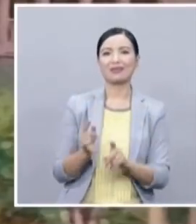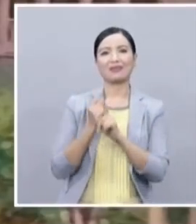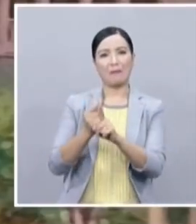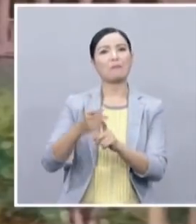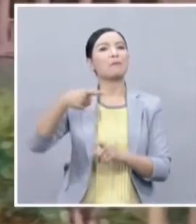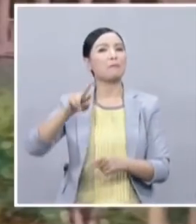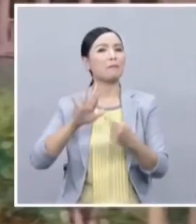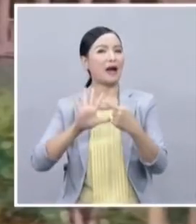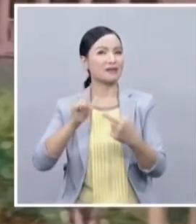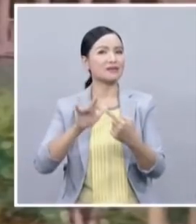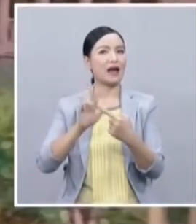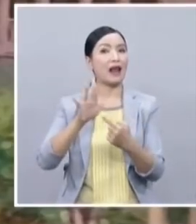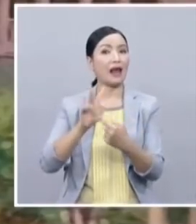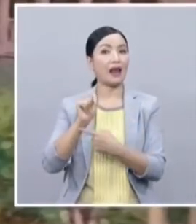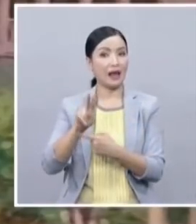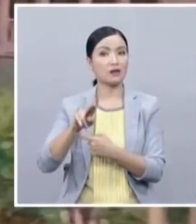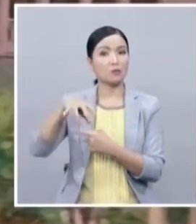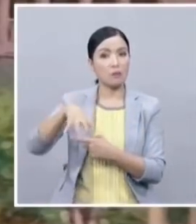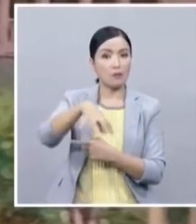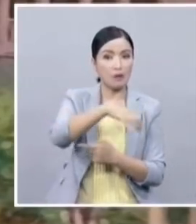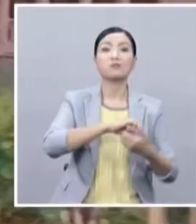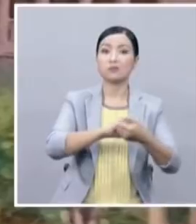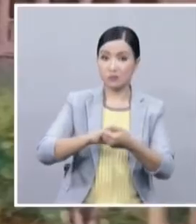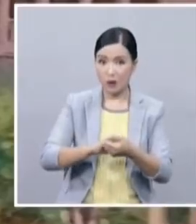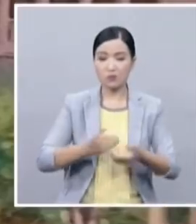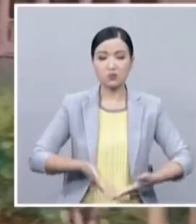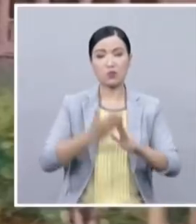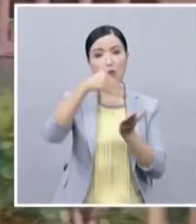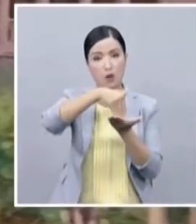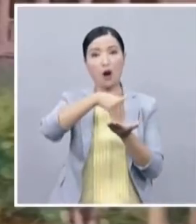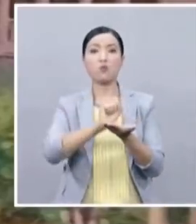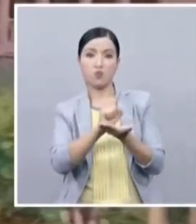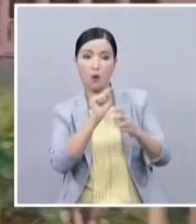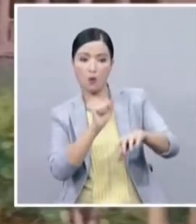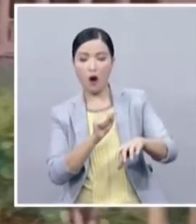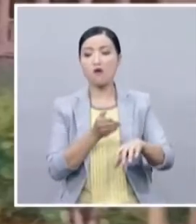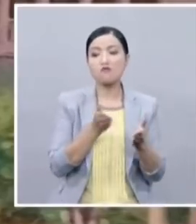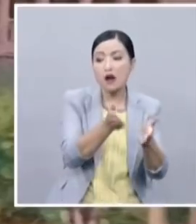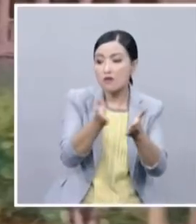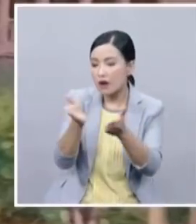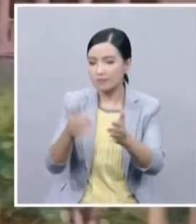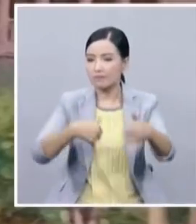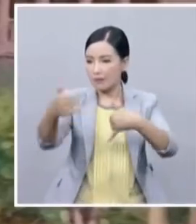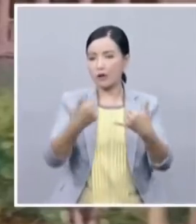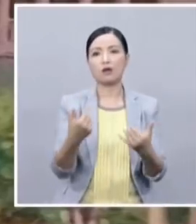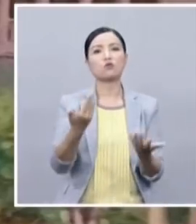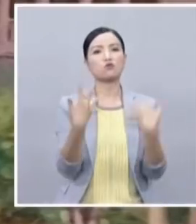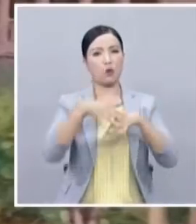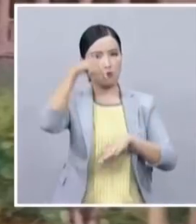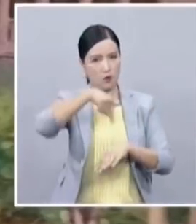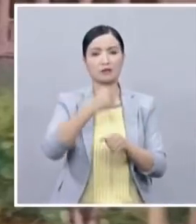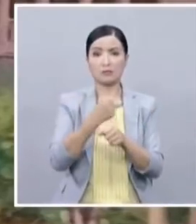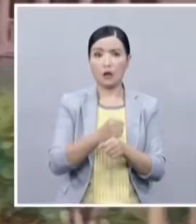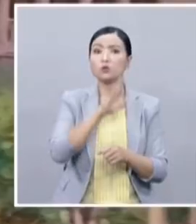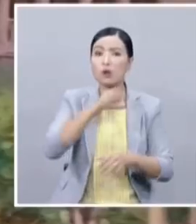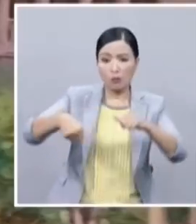ฐนะครับแม้กระทั่งเริ่มตั้งแต่การจัดตั้งศูนย์บริการร่วมแล้วก็มีฝ่ายต่างๆนะครับมาทำงานจากหลายส่วนไม่งั้นถ้าเราจัดโครงสร้างตัวนี้